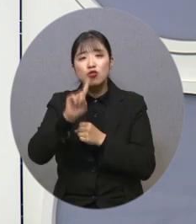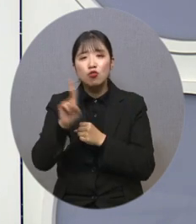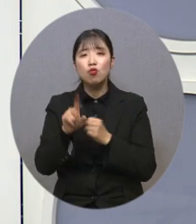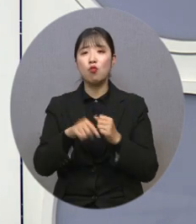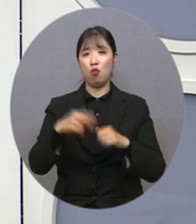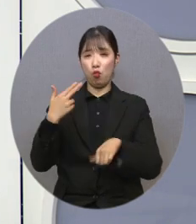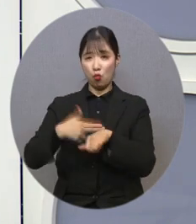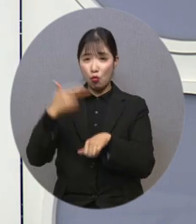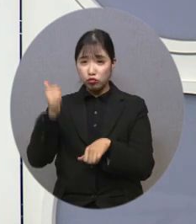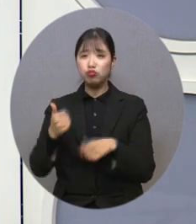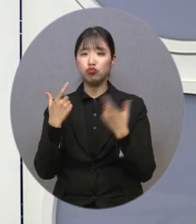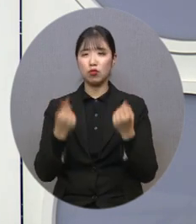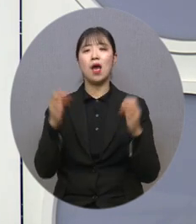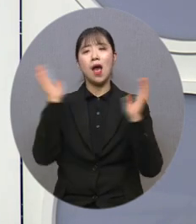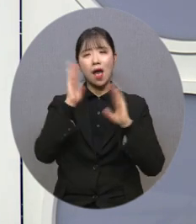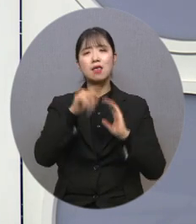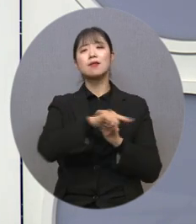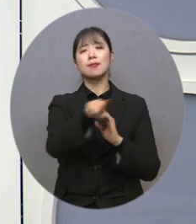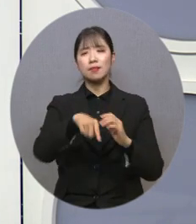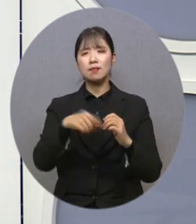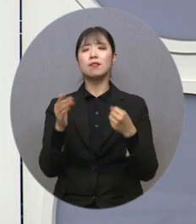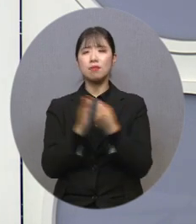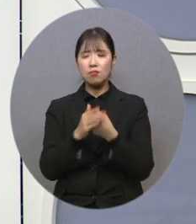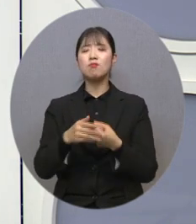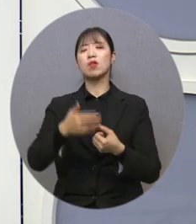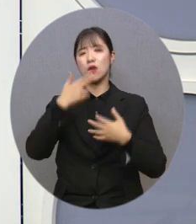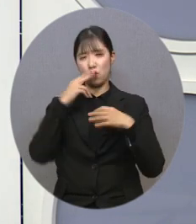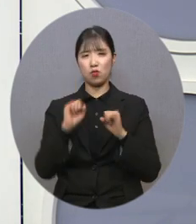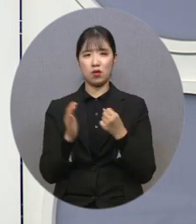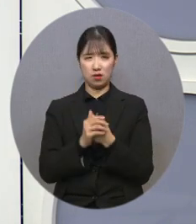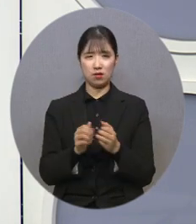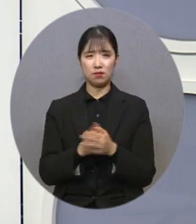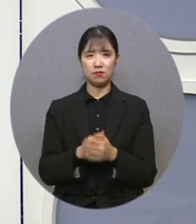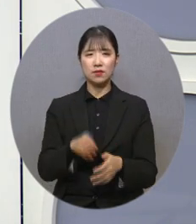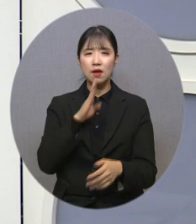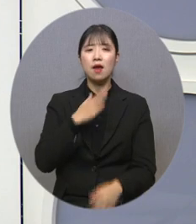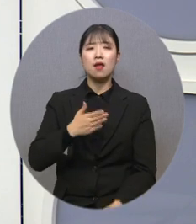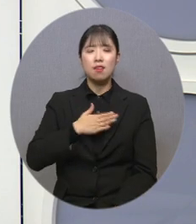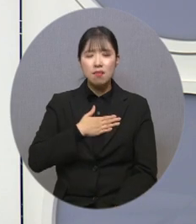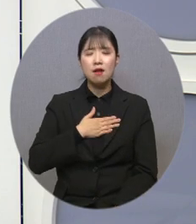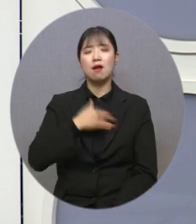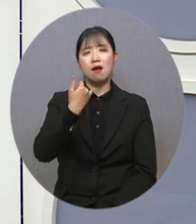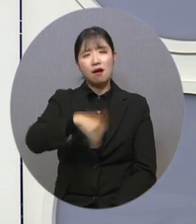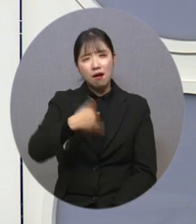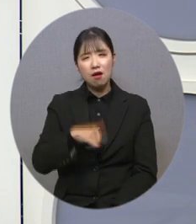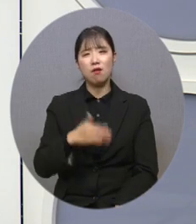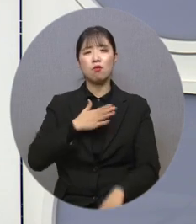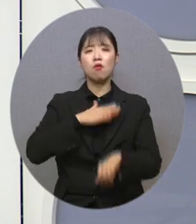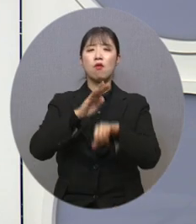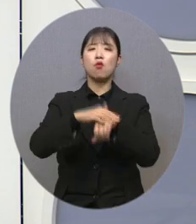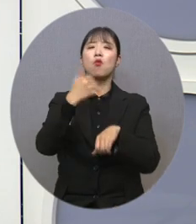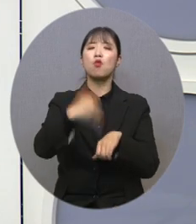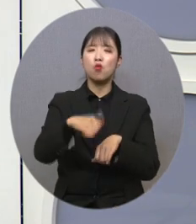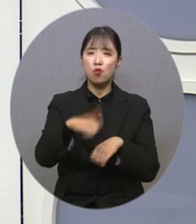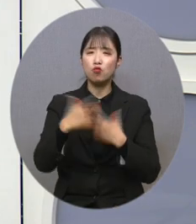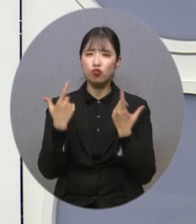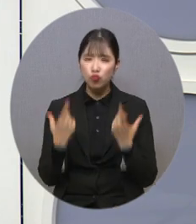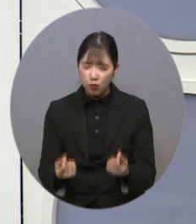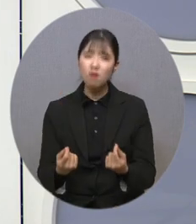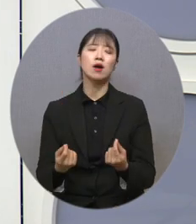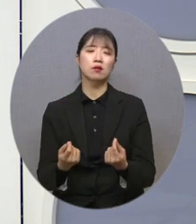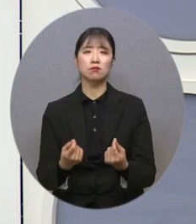때문에 존재하는 겁니다. 그렇죠. 정말로 내 아이, 내 손녀처럼, 손자,